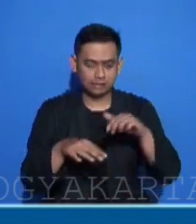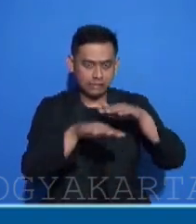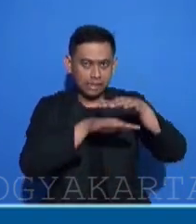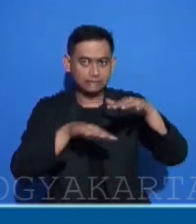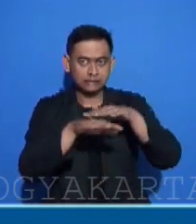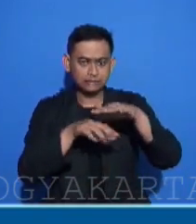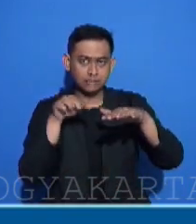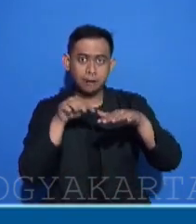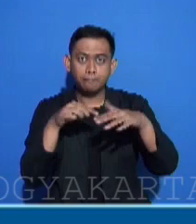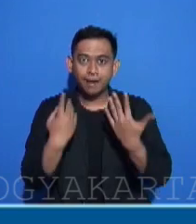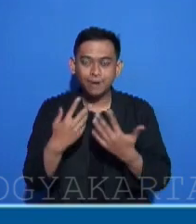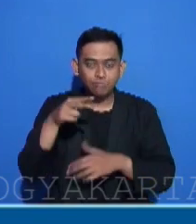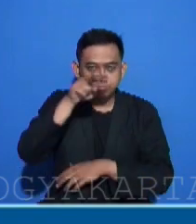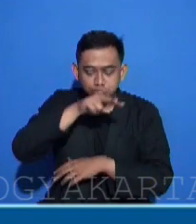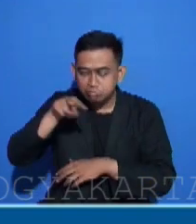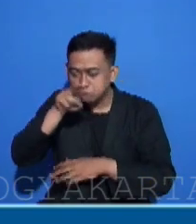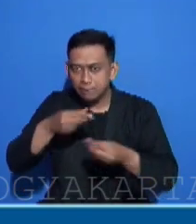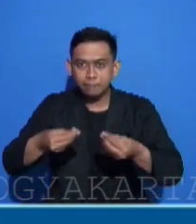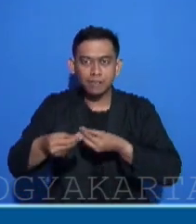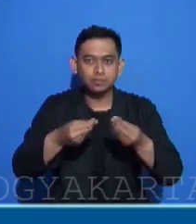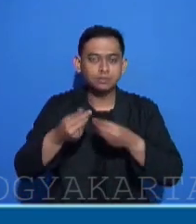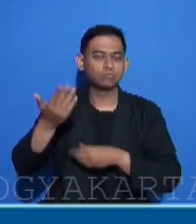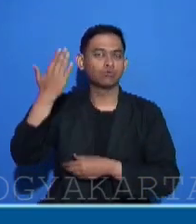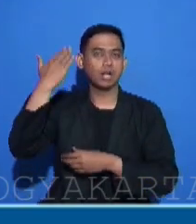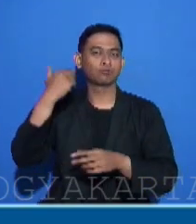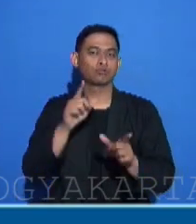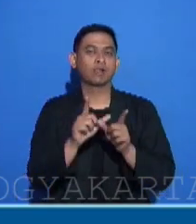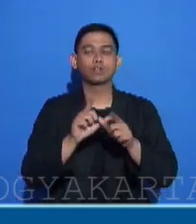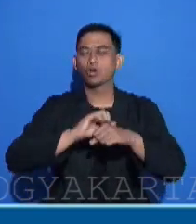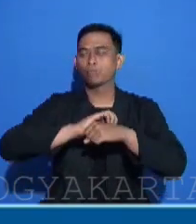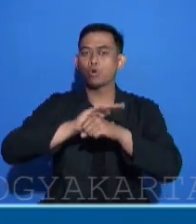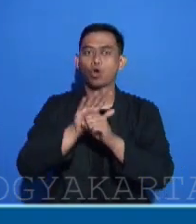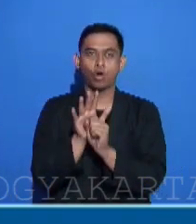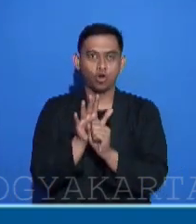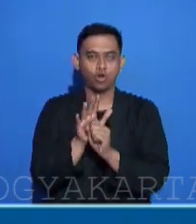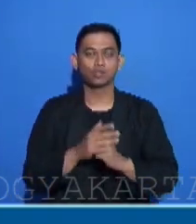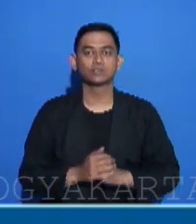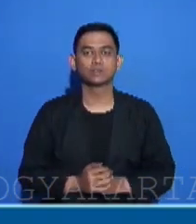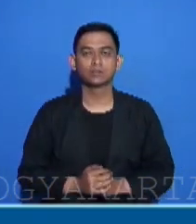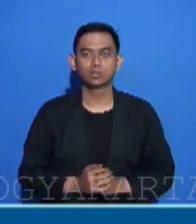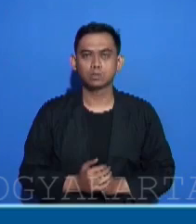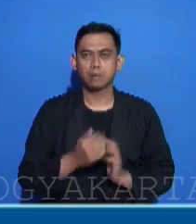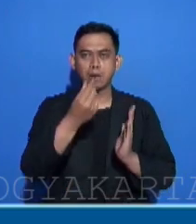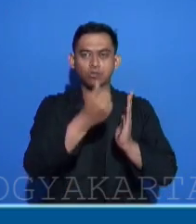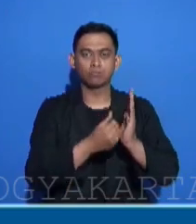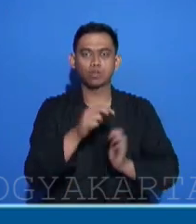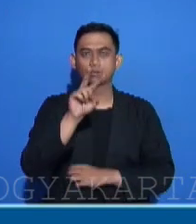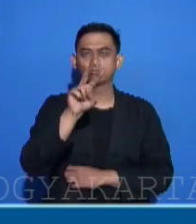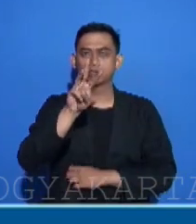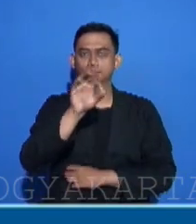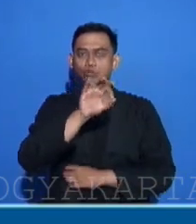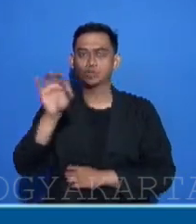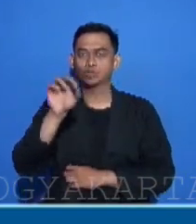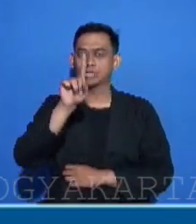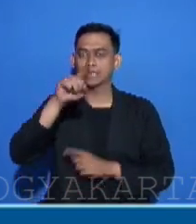wonten ing beken tradisional Wates Kulon Progo, pengaosing brambet ngancik Rp3.000 sekilonipun. Sak